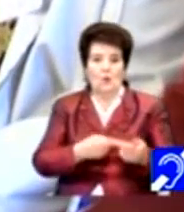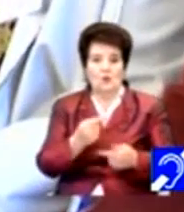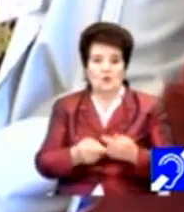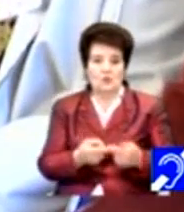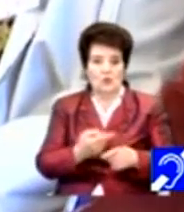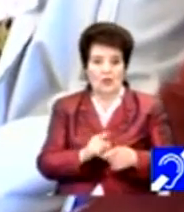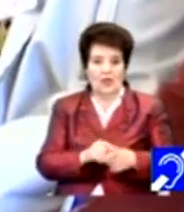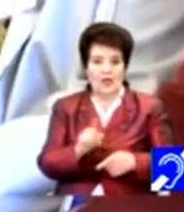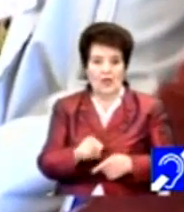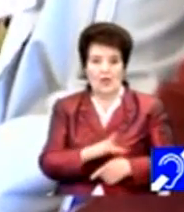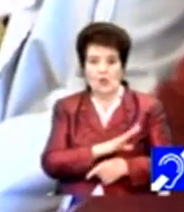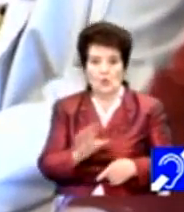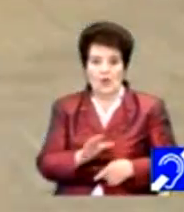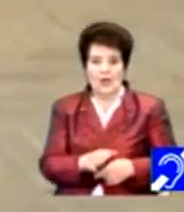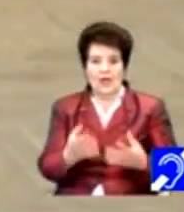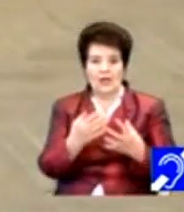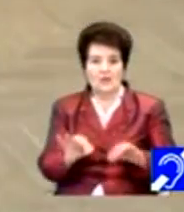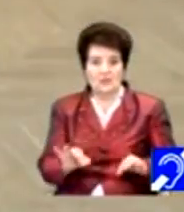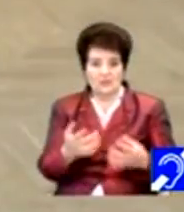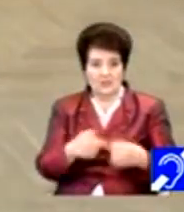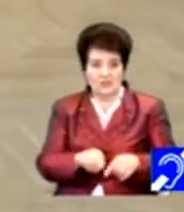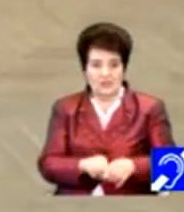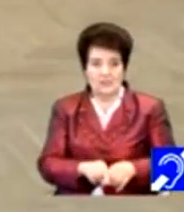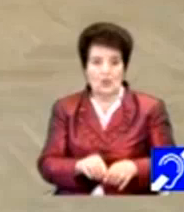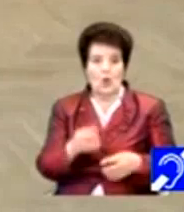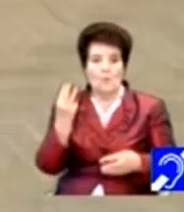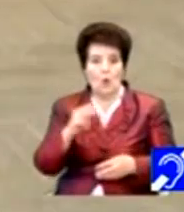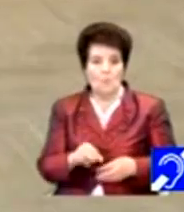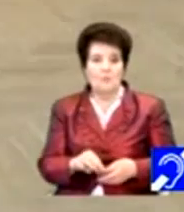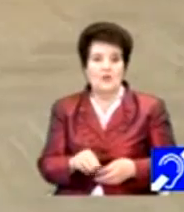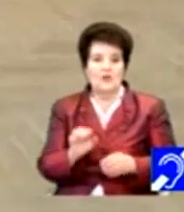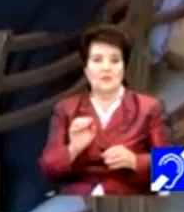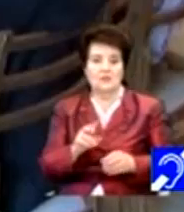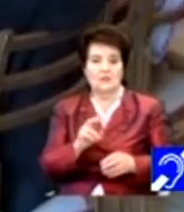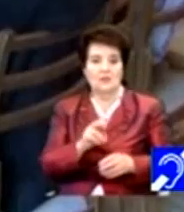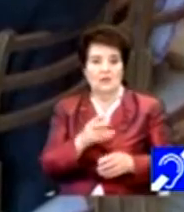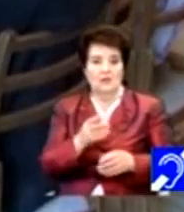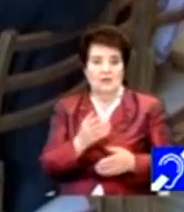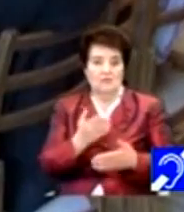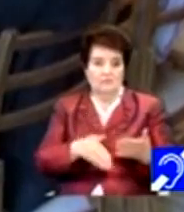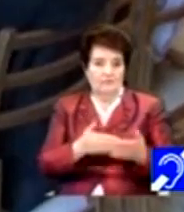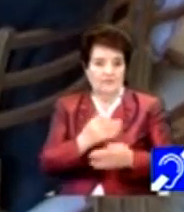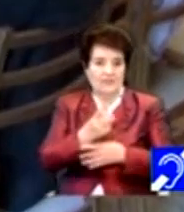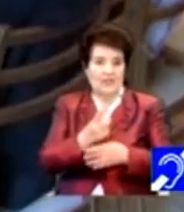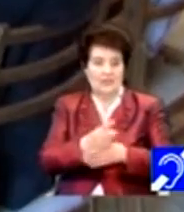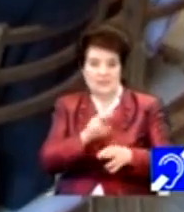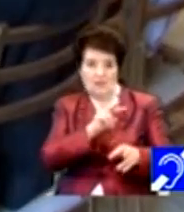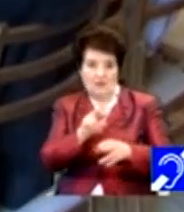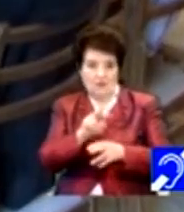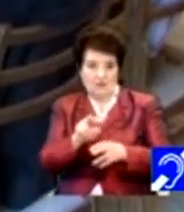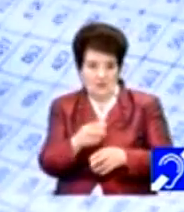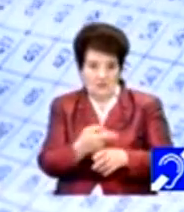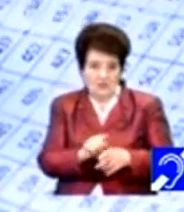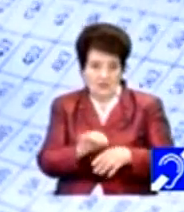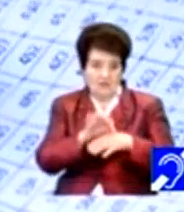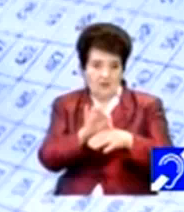la care nu au acces toată lumea și în acest fel sporește credibilitatea alegerilor. Interdicția observării alegerilor va